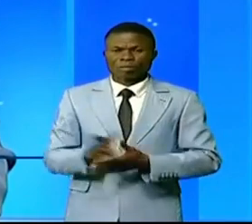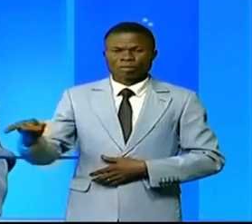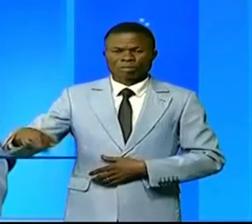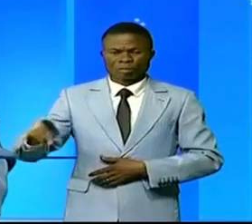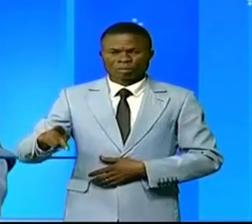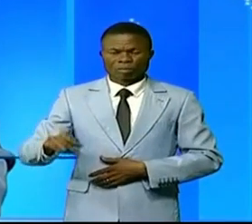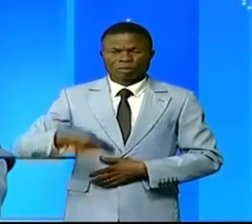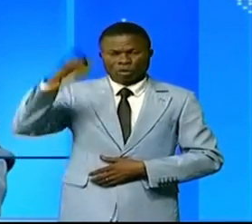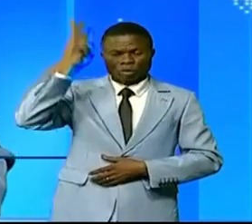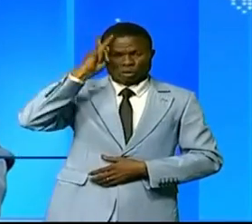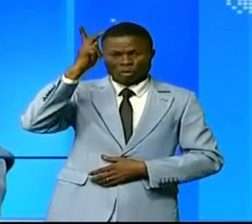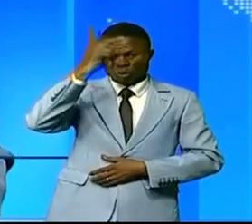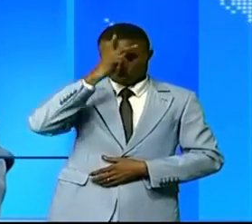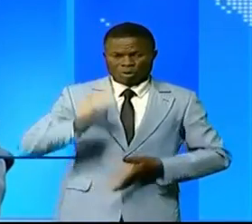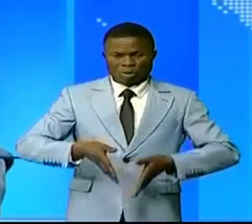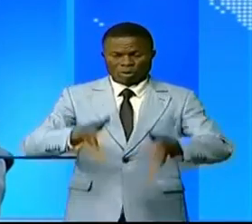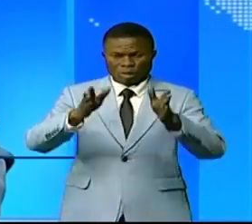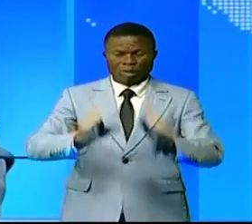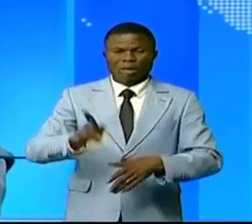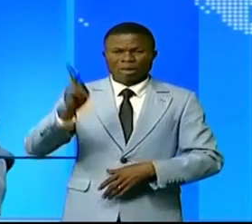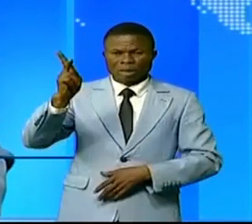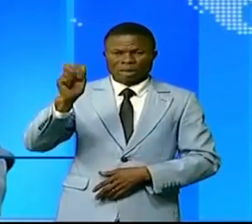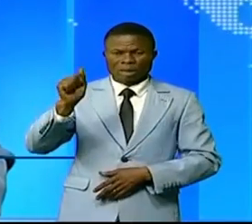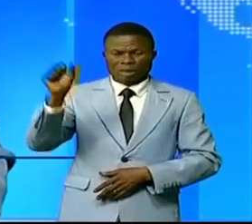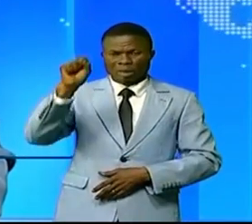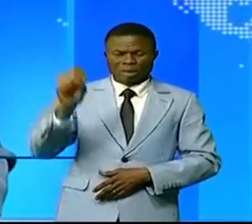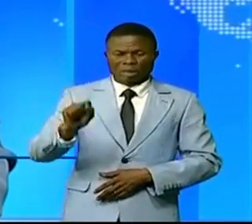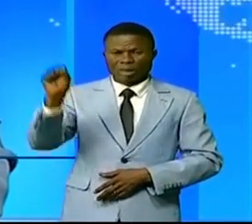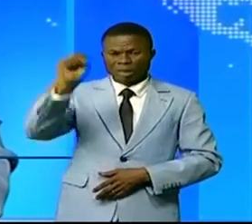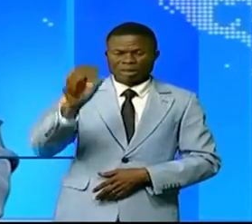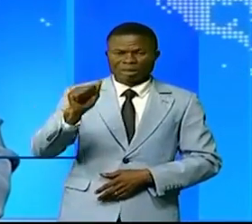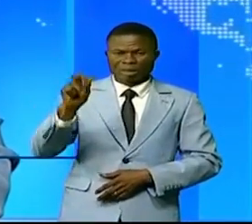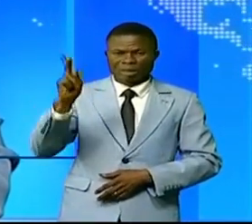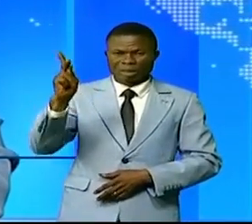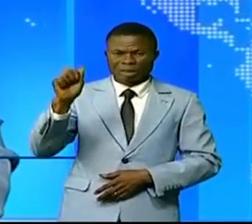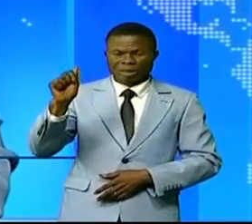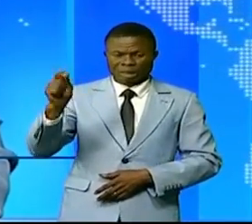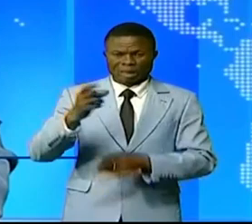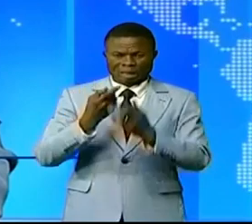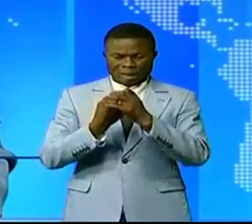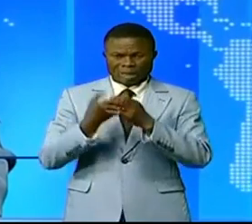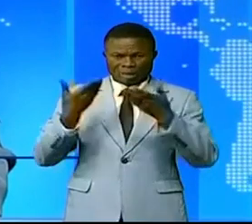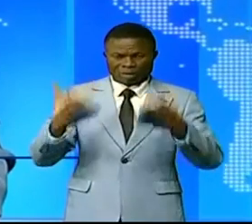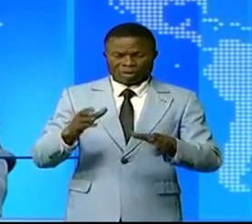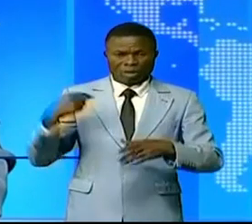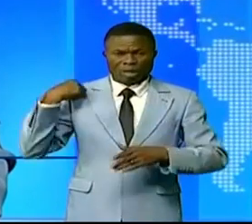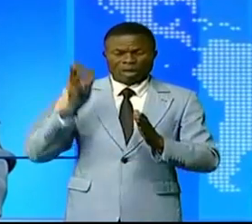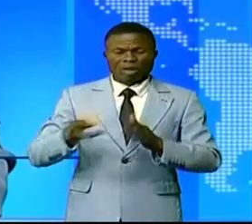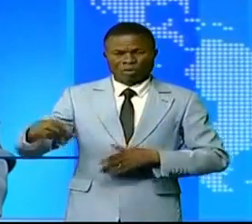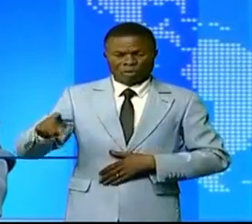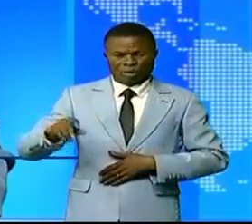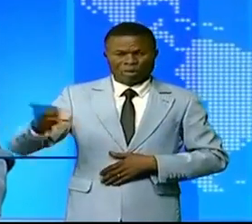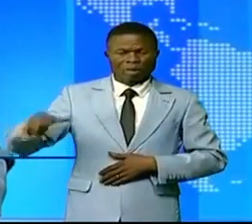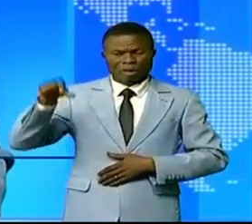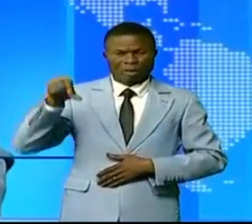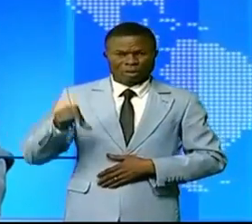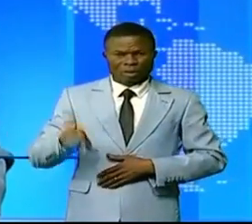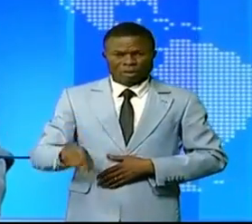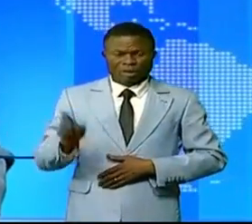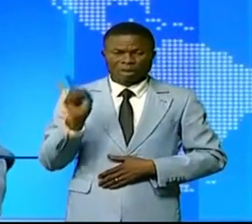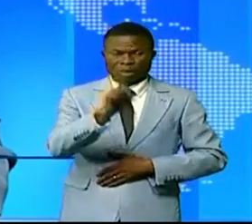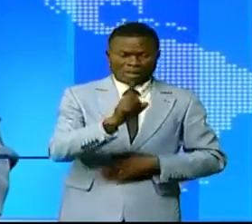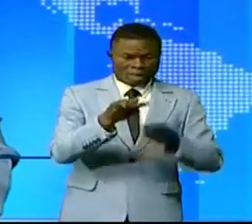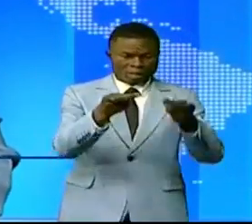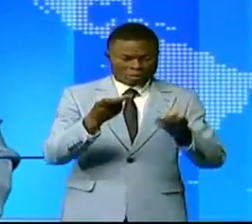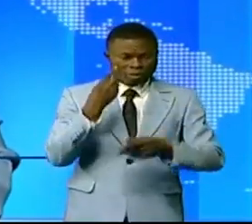du Haut-Katanga où la route Kasumbalesa-Sakania est presque terminée. Le gouverneur de cette province, Jacques Kabula-Katoué, s'en est rendu